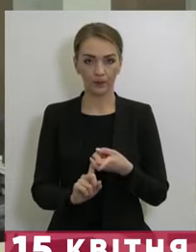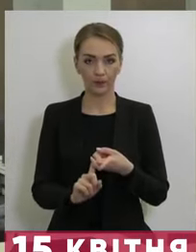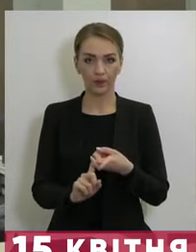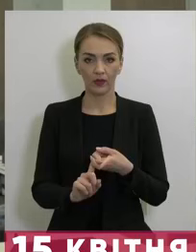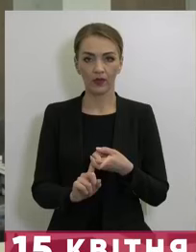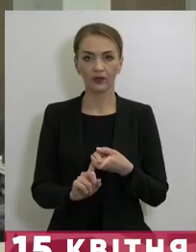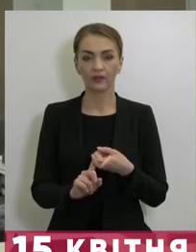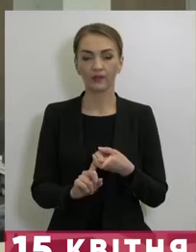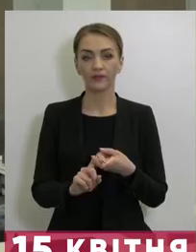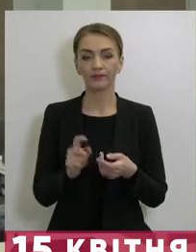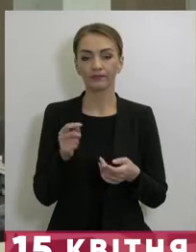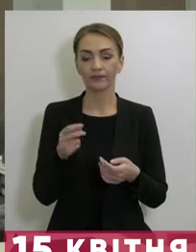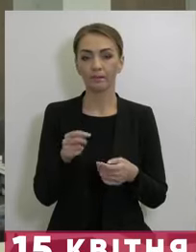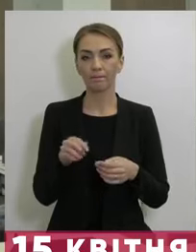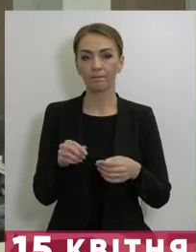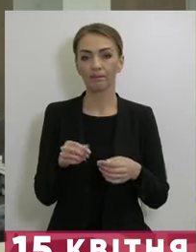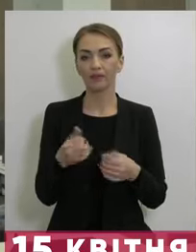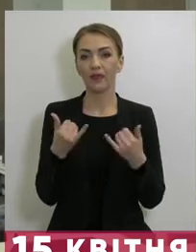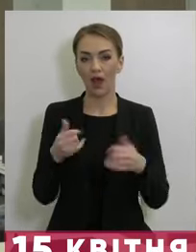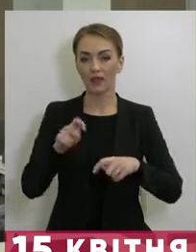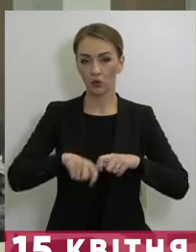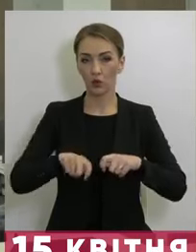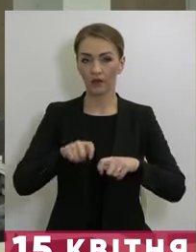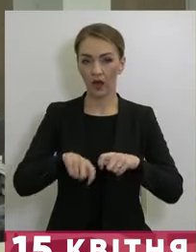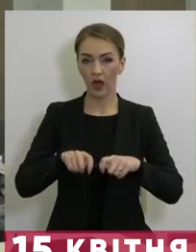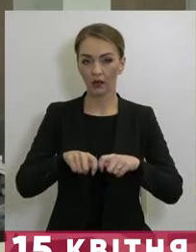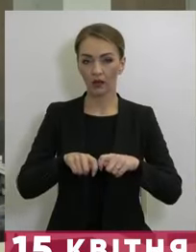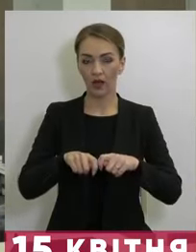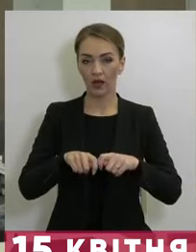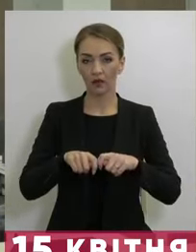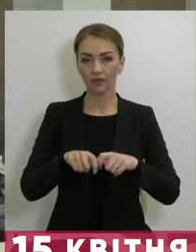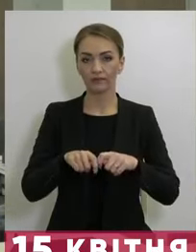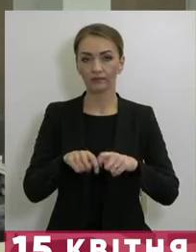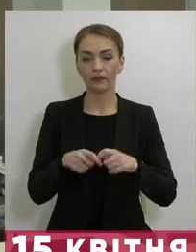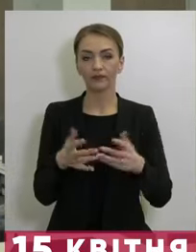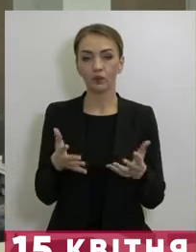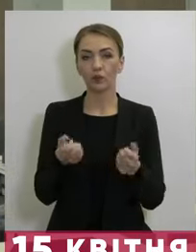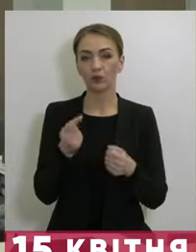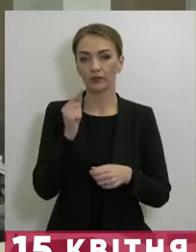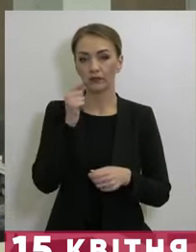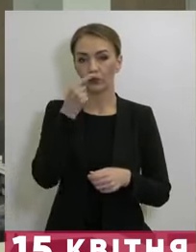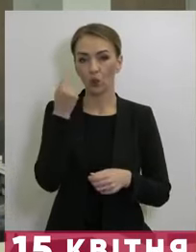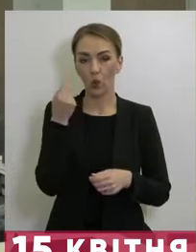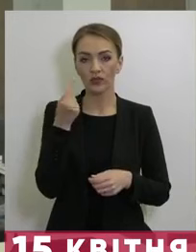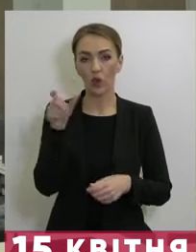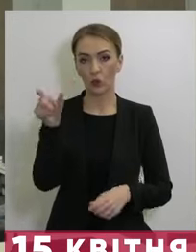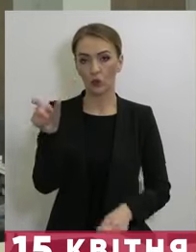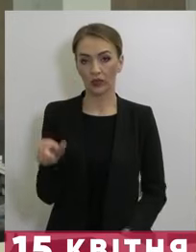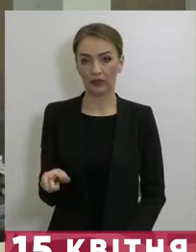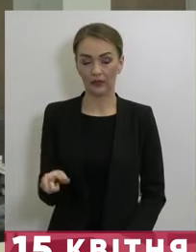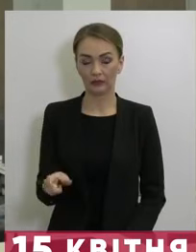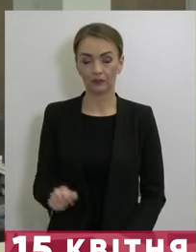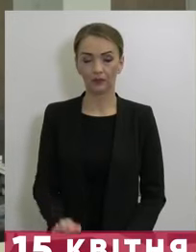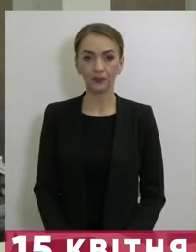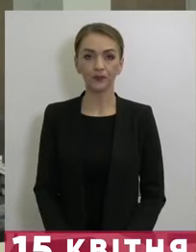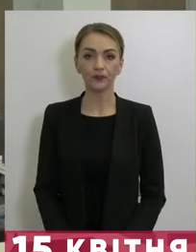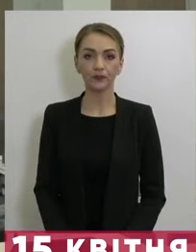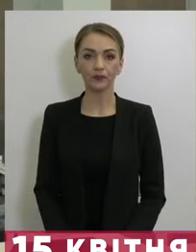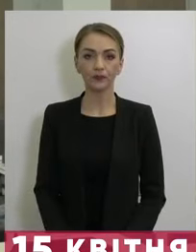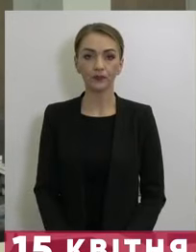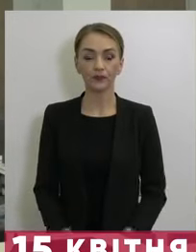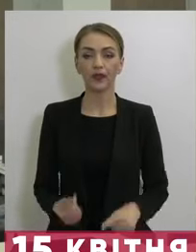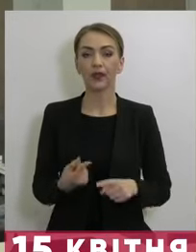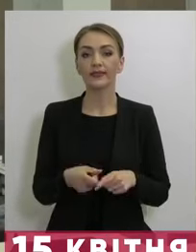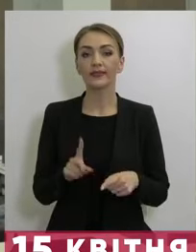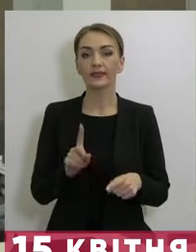Зразок матеріалу для цього тестування беруть слізової носа людини.